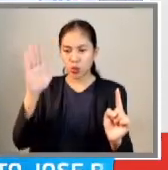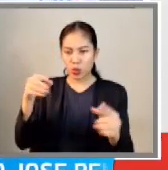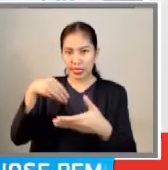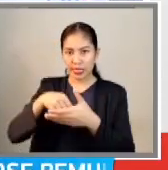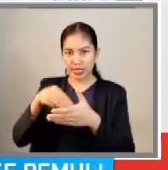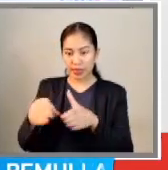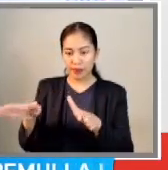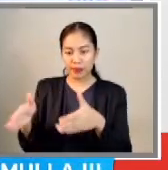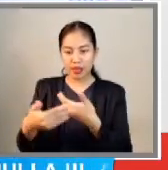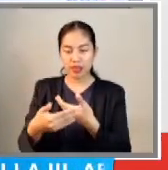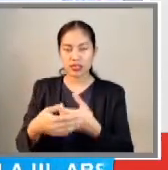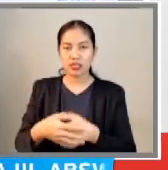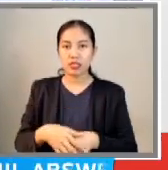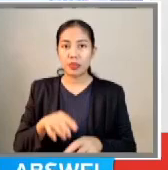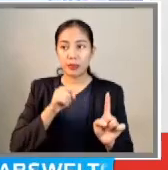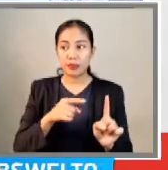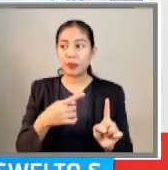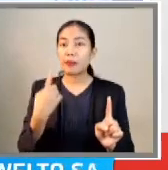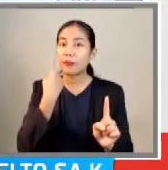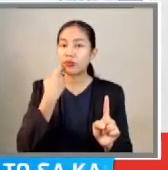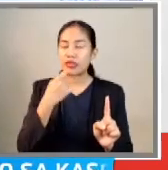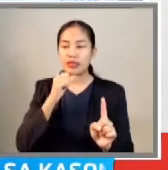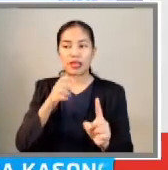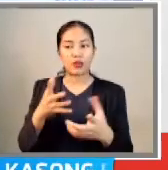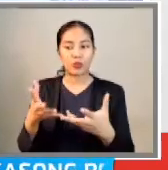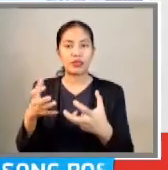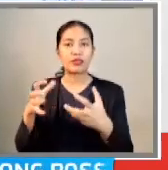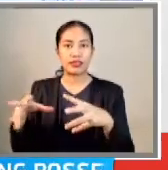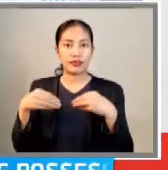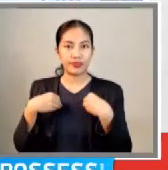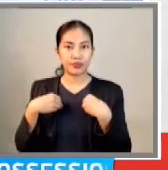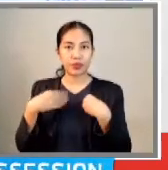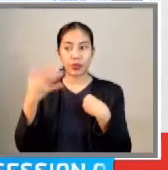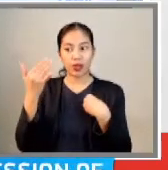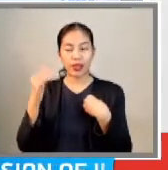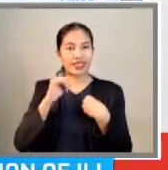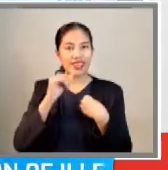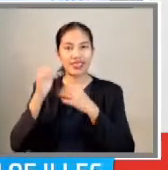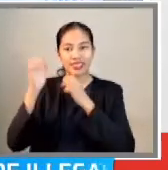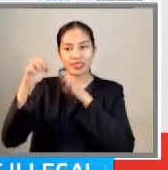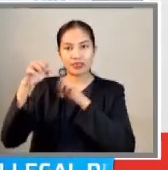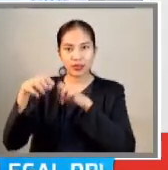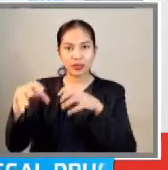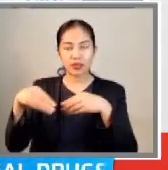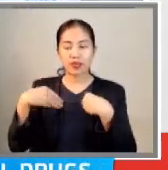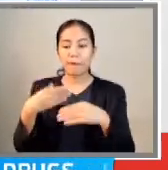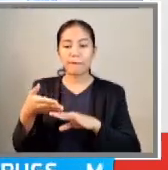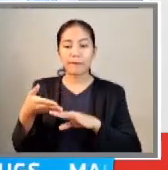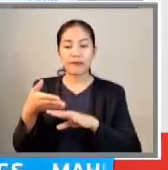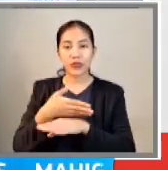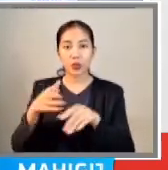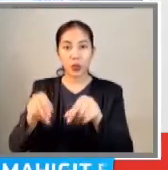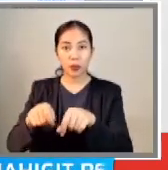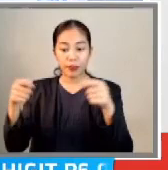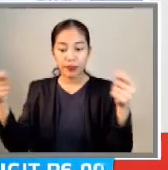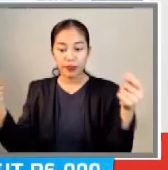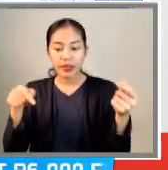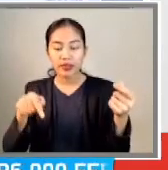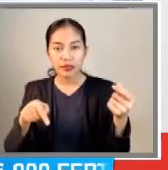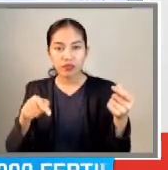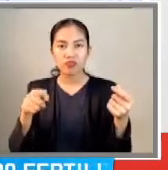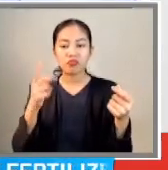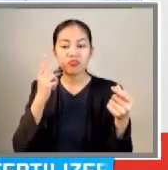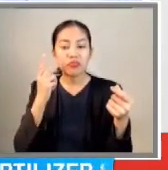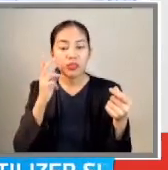pang tanggapin ni Remulia ang box dahil wala siyang ine-expect na package. At bago pa buksan ni Remulia ang package para malaman kung ano ang laman